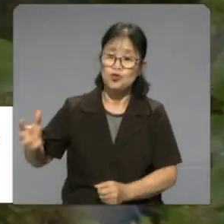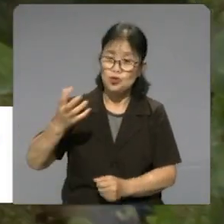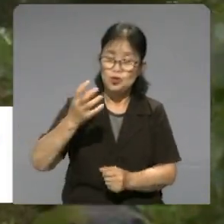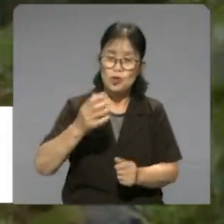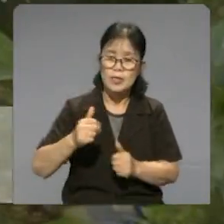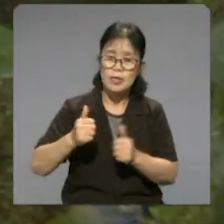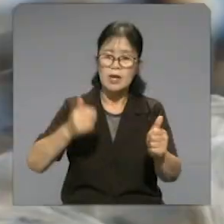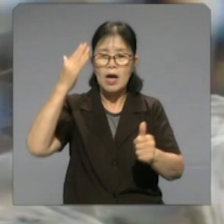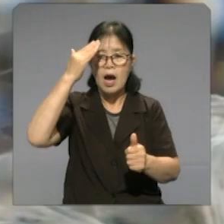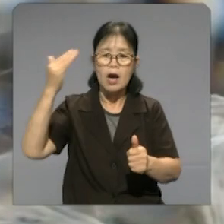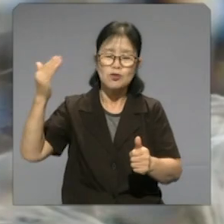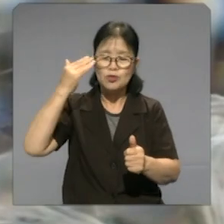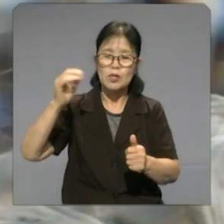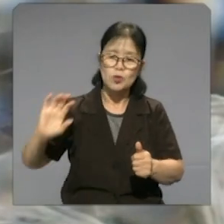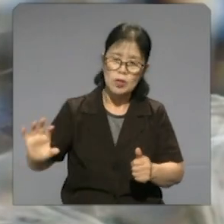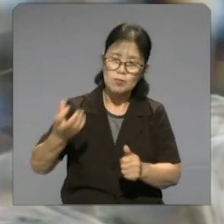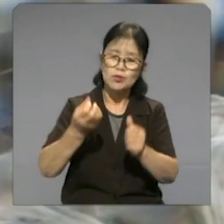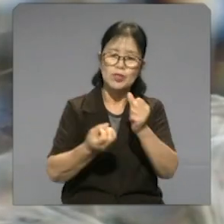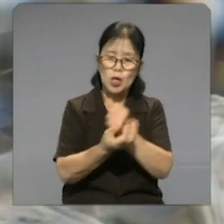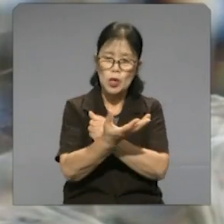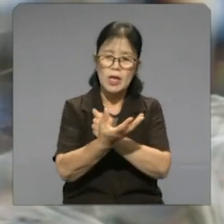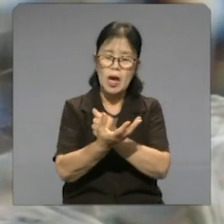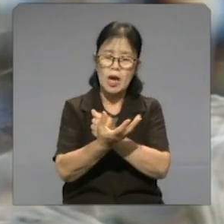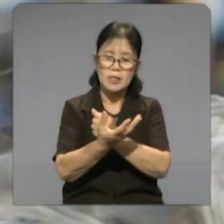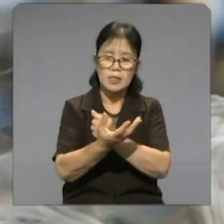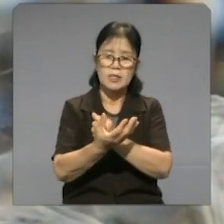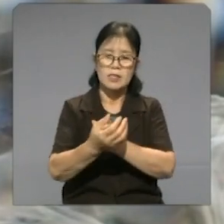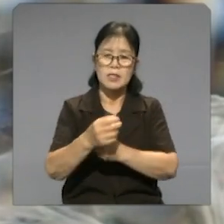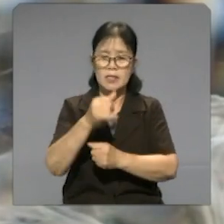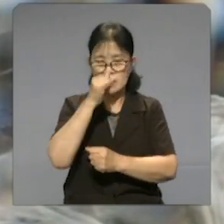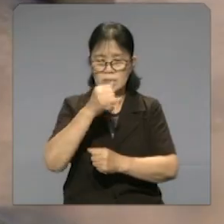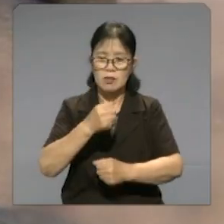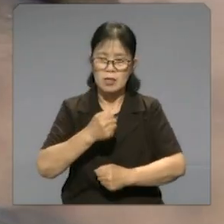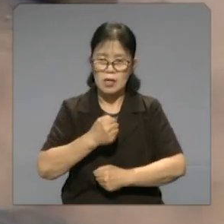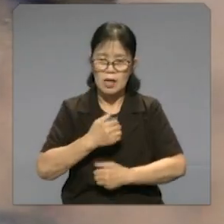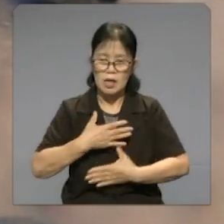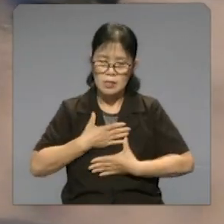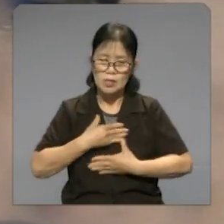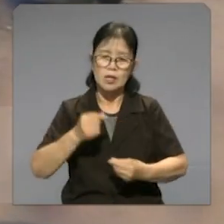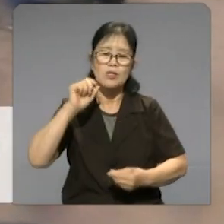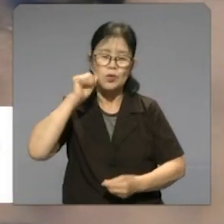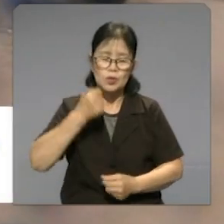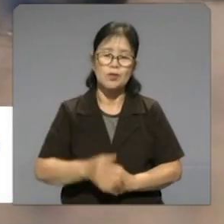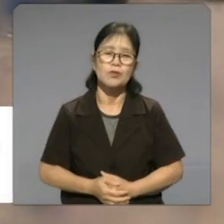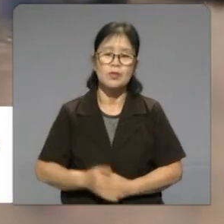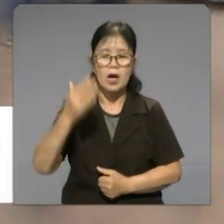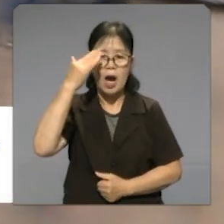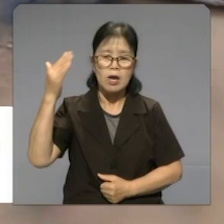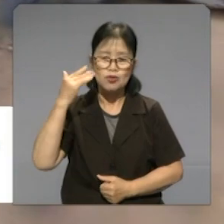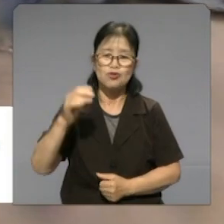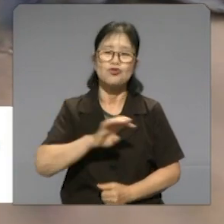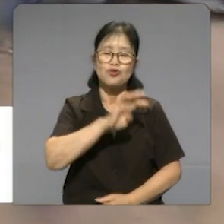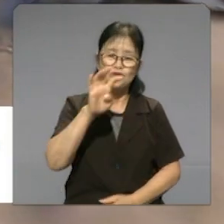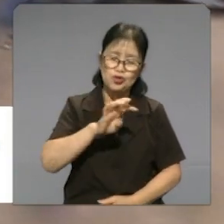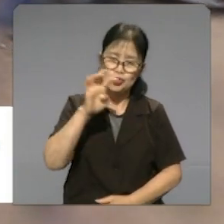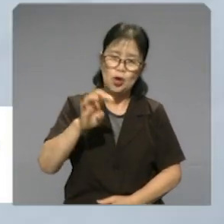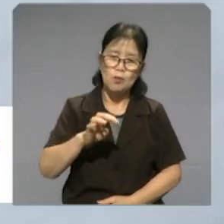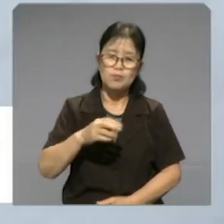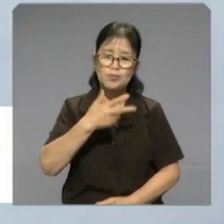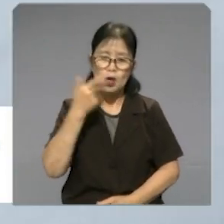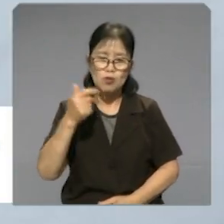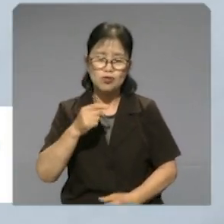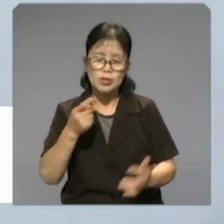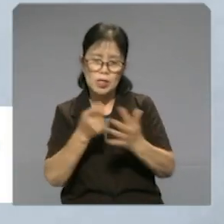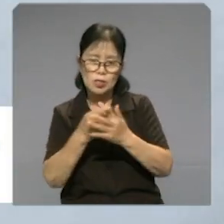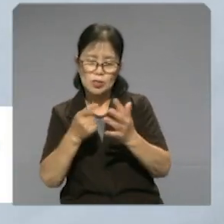따라 우리나라도 태풍의 영향권으로부터 안전할 수 없습니다. 현재 한국과 유럽, 영국이 예측하고